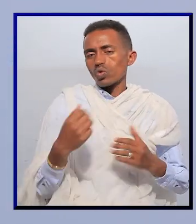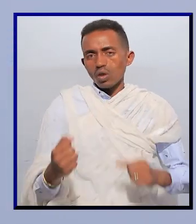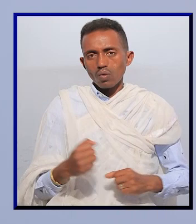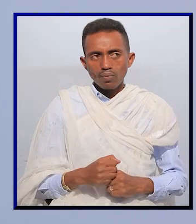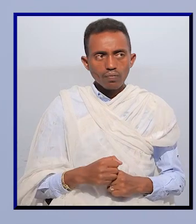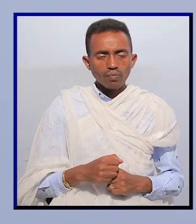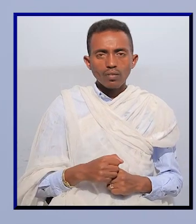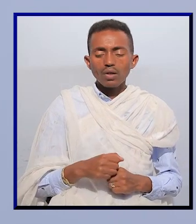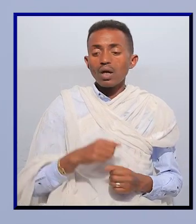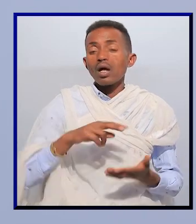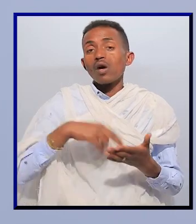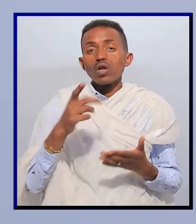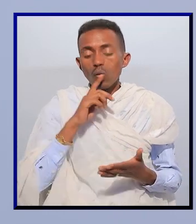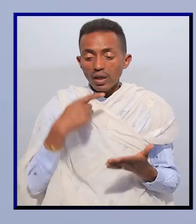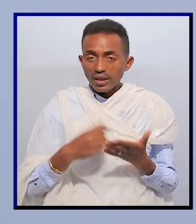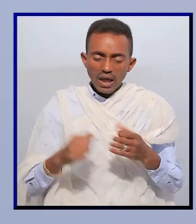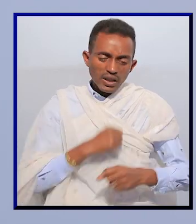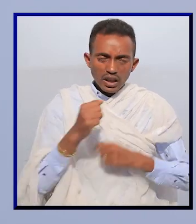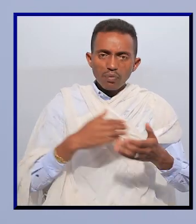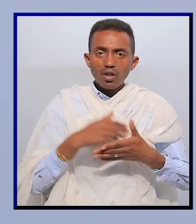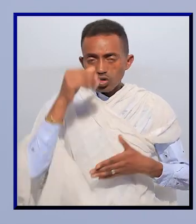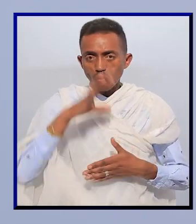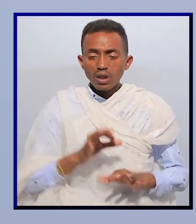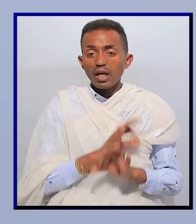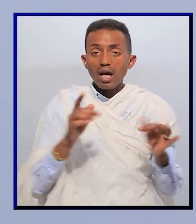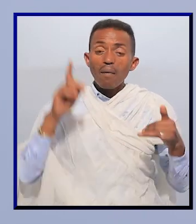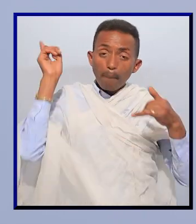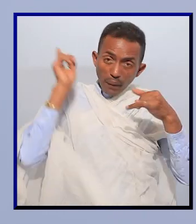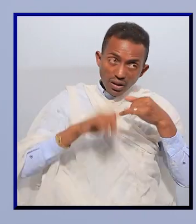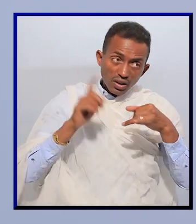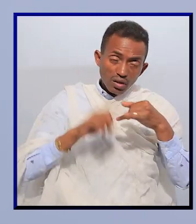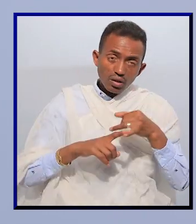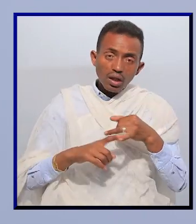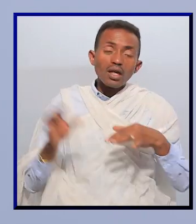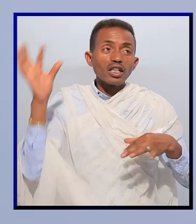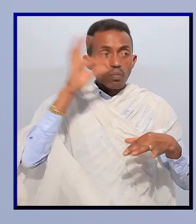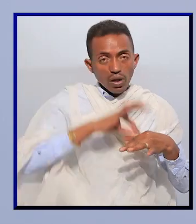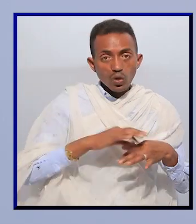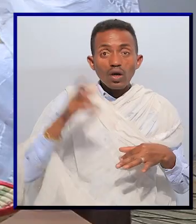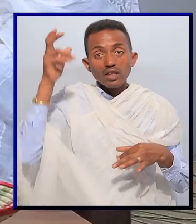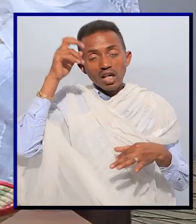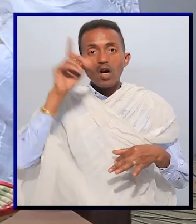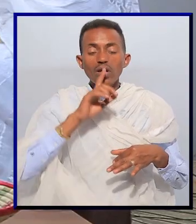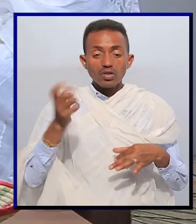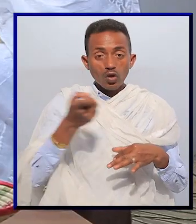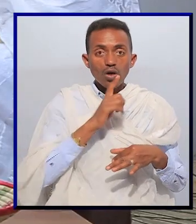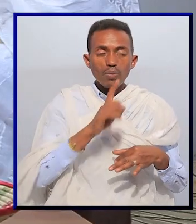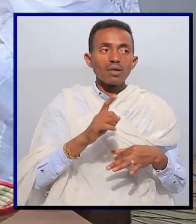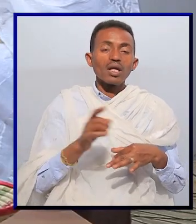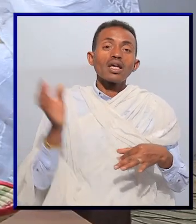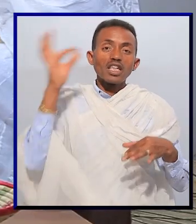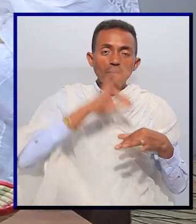ይወድቃሉ። እንግዲህ እዛ ጭንቀት ውስጥ ወድቀው ነው ከዛ ጭንቀት የሚያወጣቸው ከሌለ መጨረሻ ላይ ያደረባቸው ያው ሰይጣናዊ